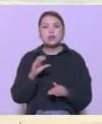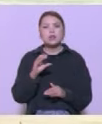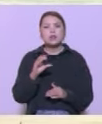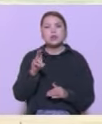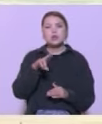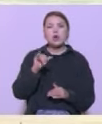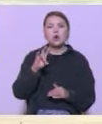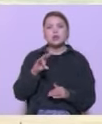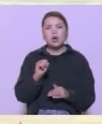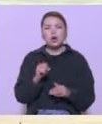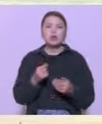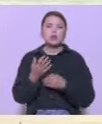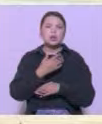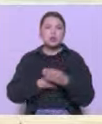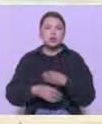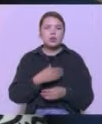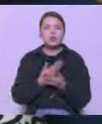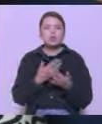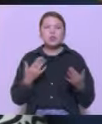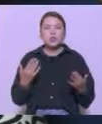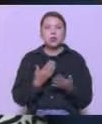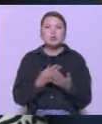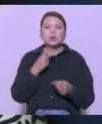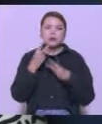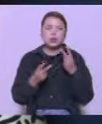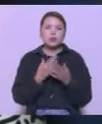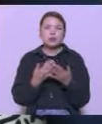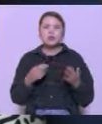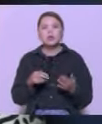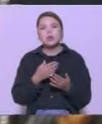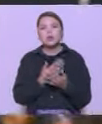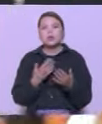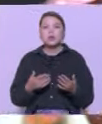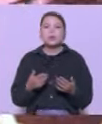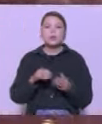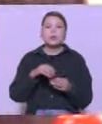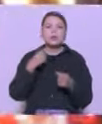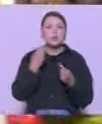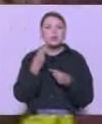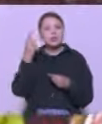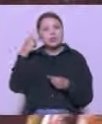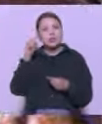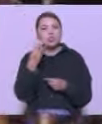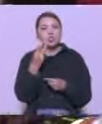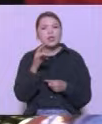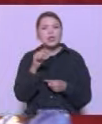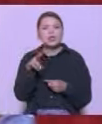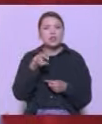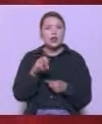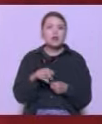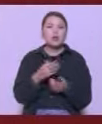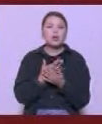или «Солнечные дети», как называют их в народе. В репертуаре труппы такие произведения, как «Сказки Шахерезады», «Колобок», «Султан